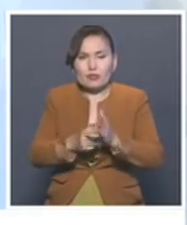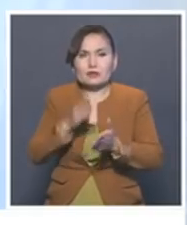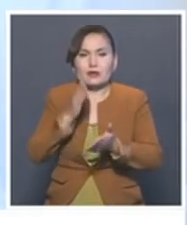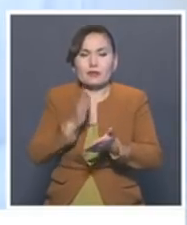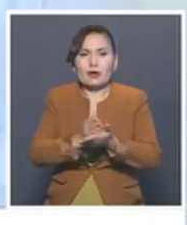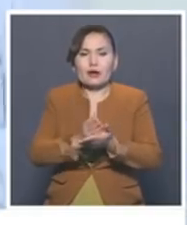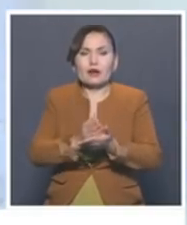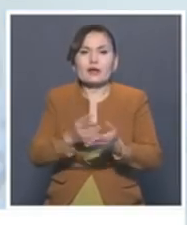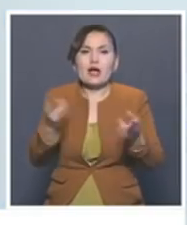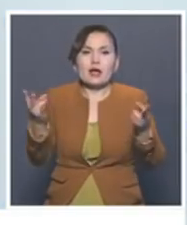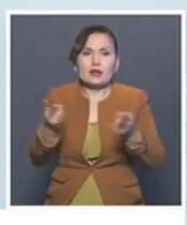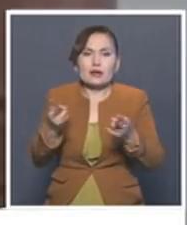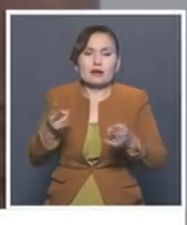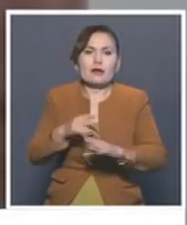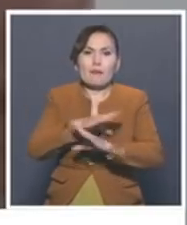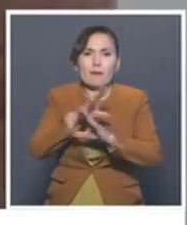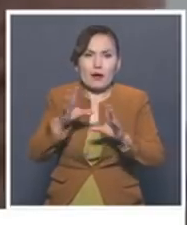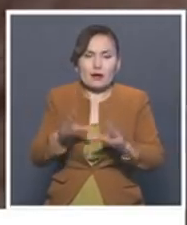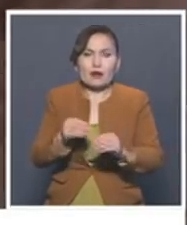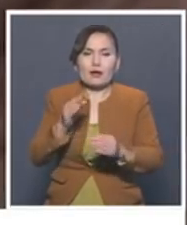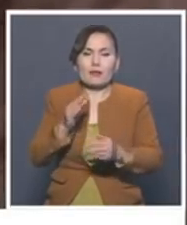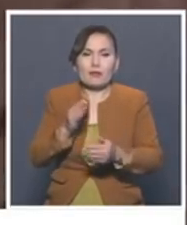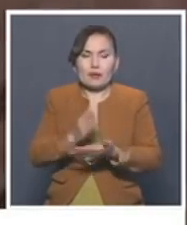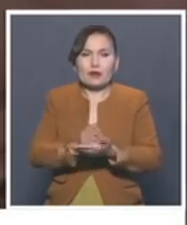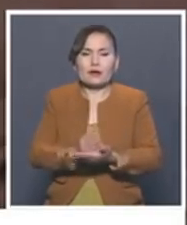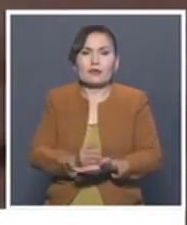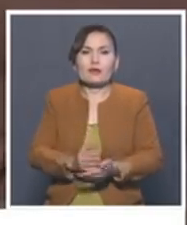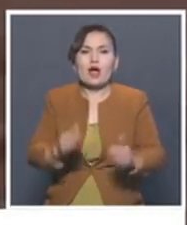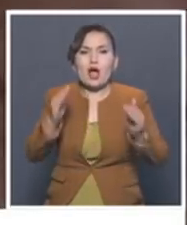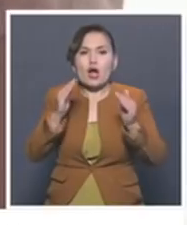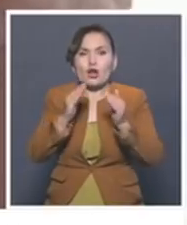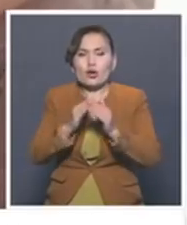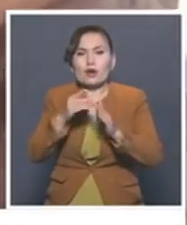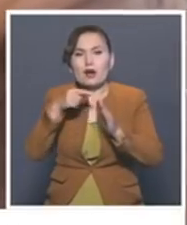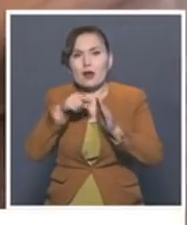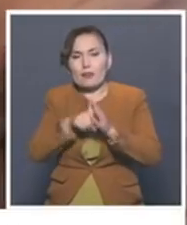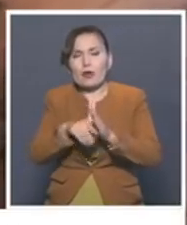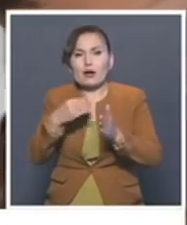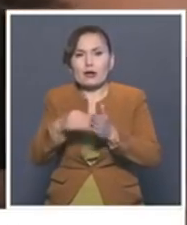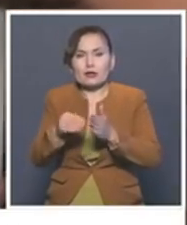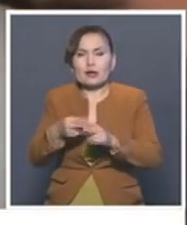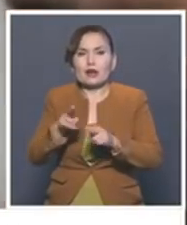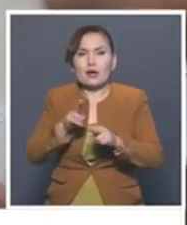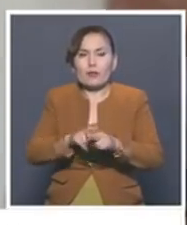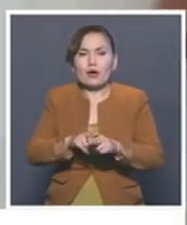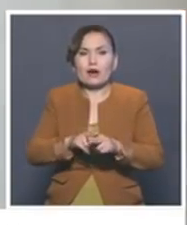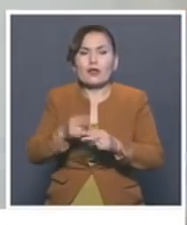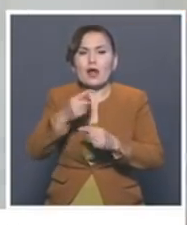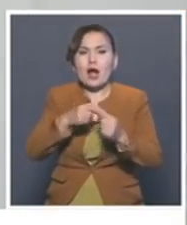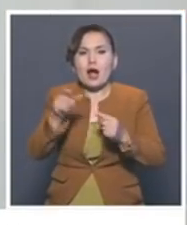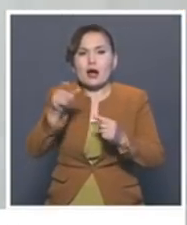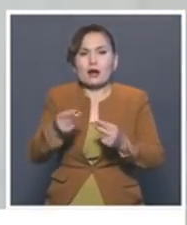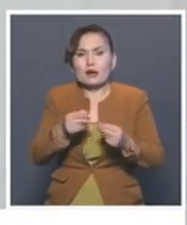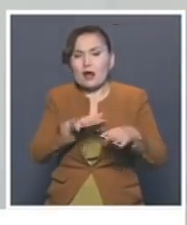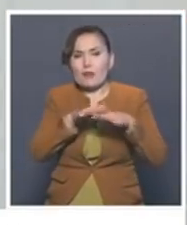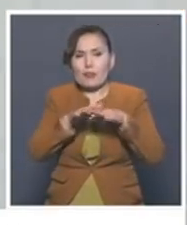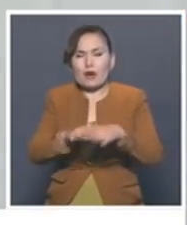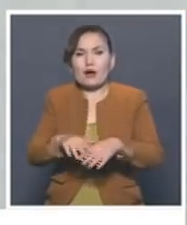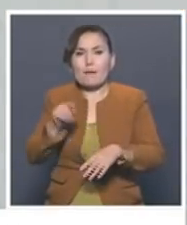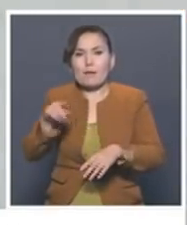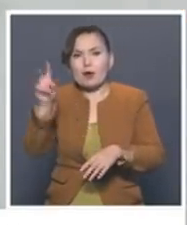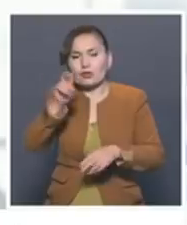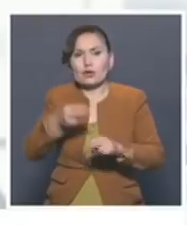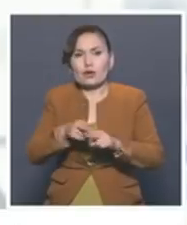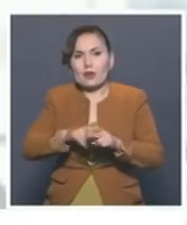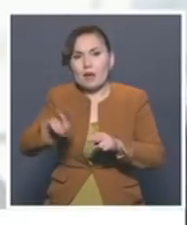керекті құрылғыларда қойылған. Үйдің басқада жиһаз жабдығын алу үшін әр отбасына Әлшер Усманов қорынан 1000 доллардан, үкімет